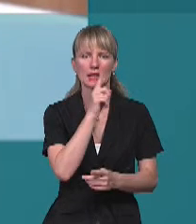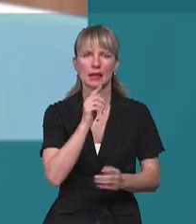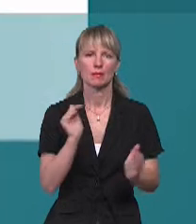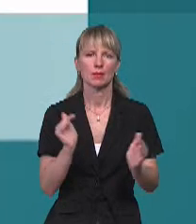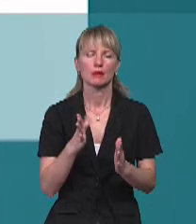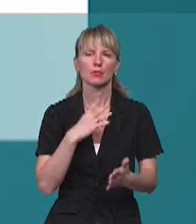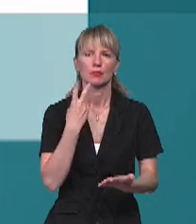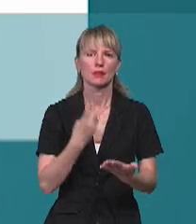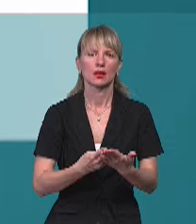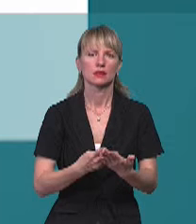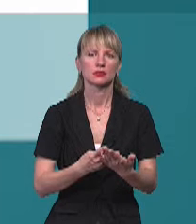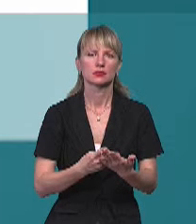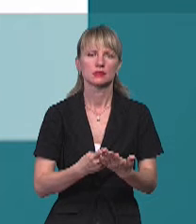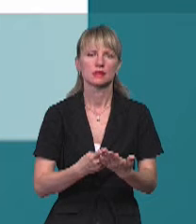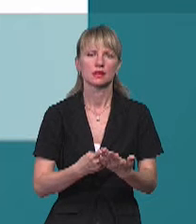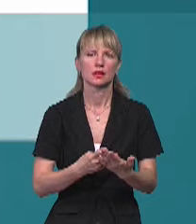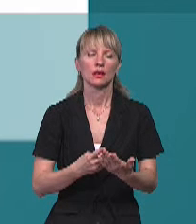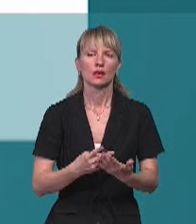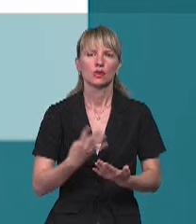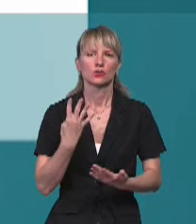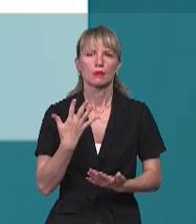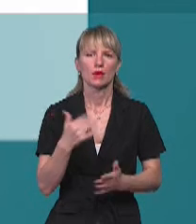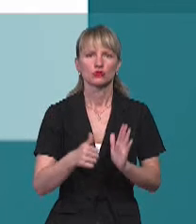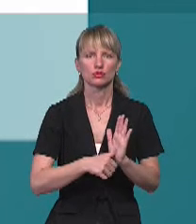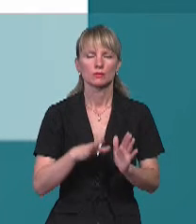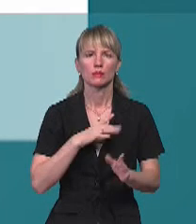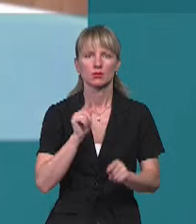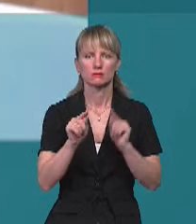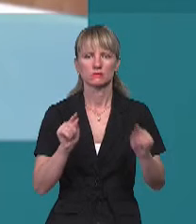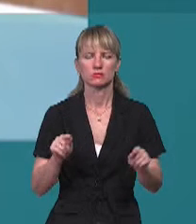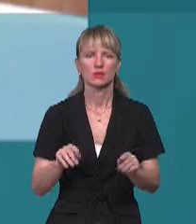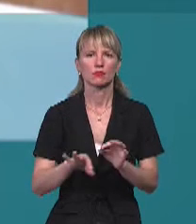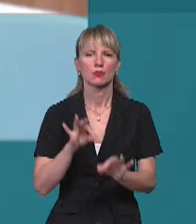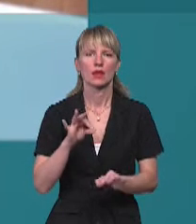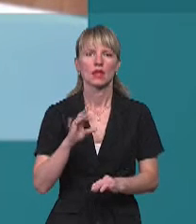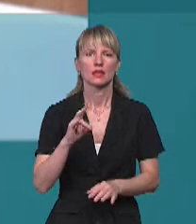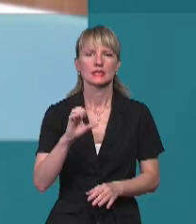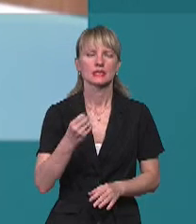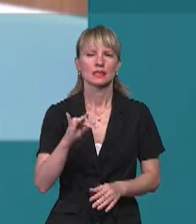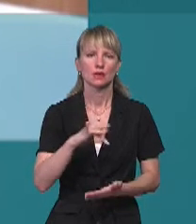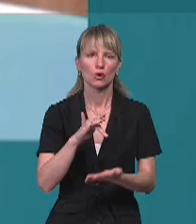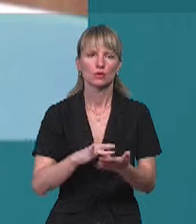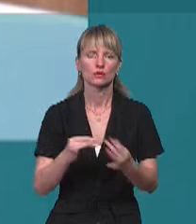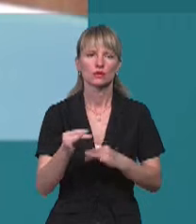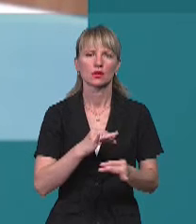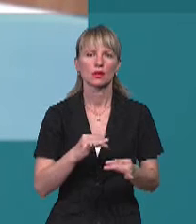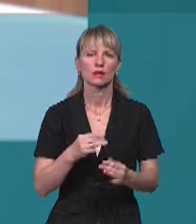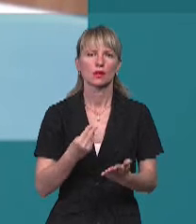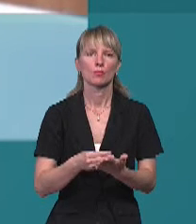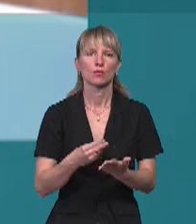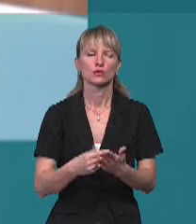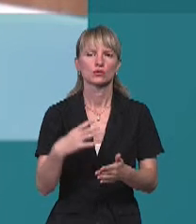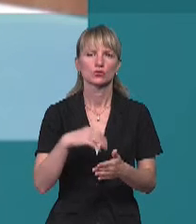був представлений під варіантами умовними 4, 5, 6, які були розміщені на сайті міської ради. Критерії були, прежде всього, бюджетна ємкість, тобто